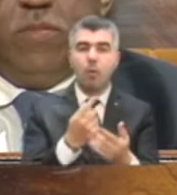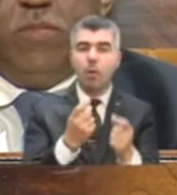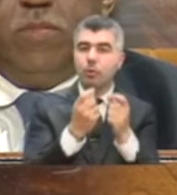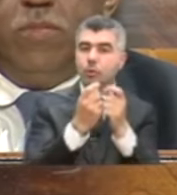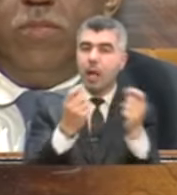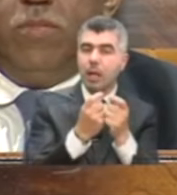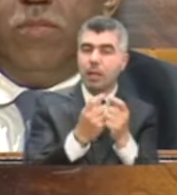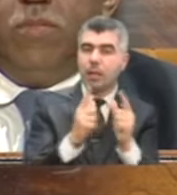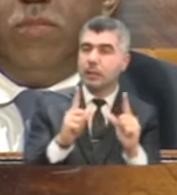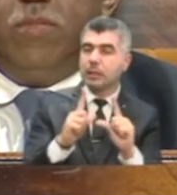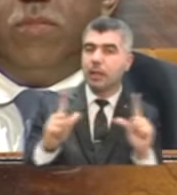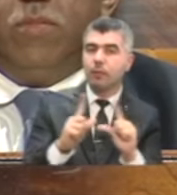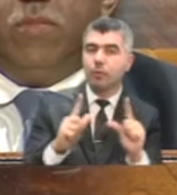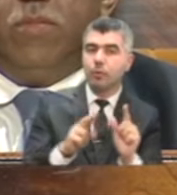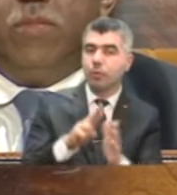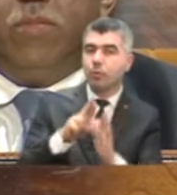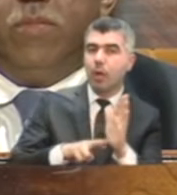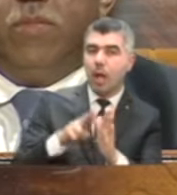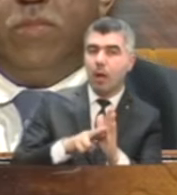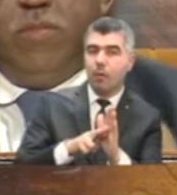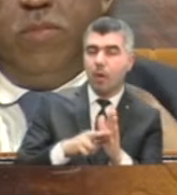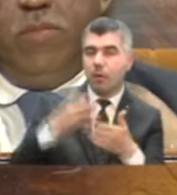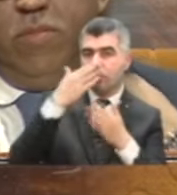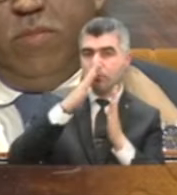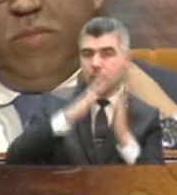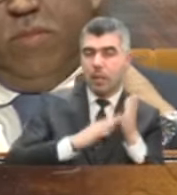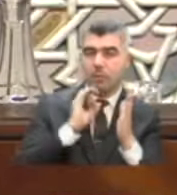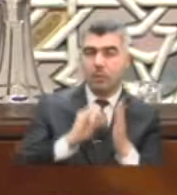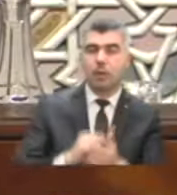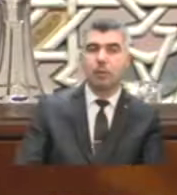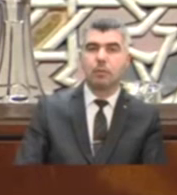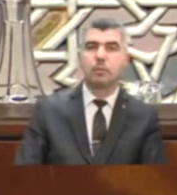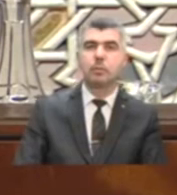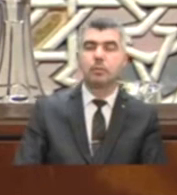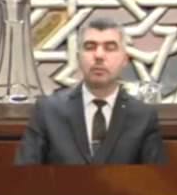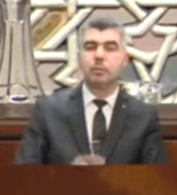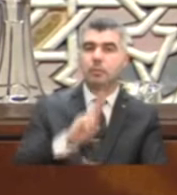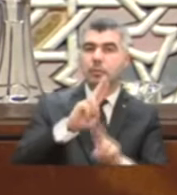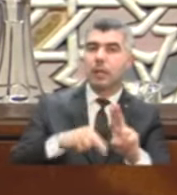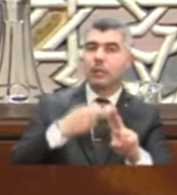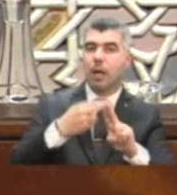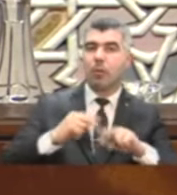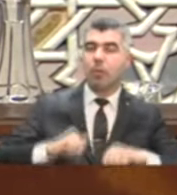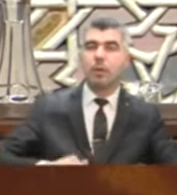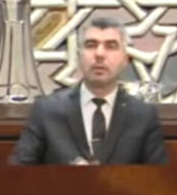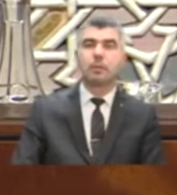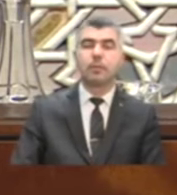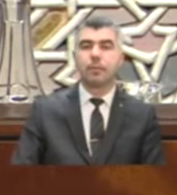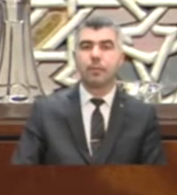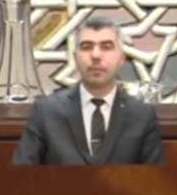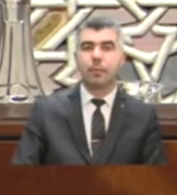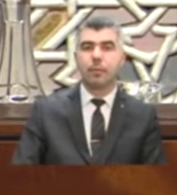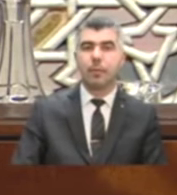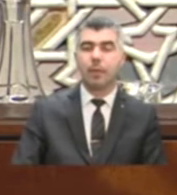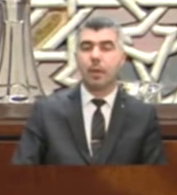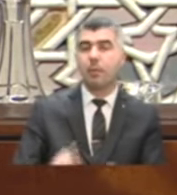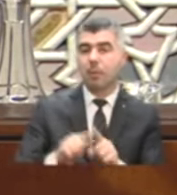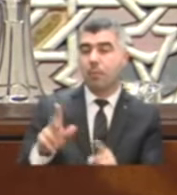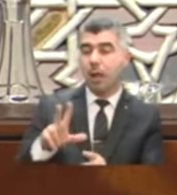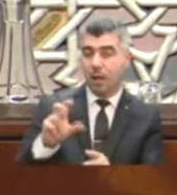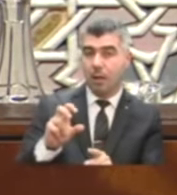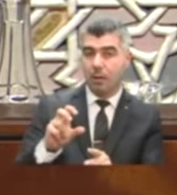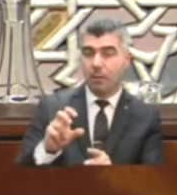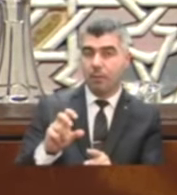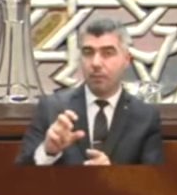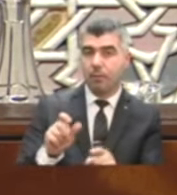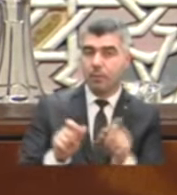عامة والجهوية المحلية خاصة، وسألكم السيد الوزير. جواب سيد الوزير. شكرا سيد الرئيس. كيف ما عرفتوا سيد نائب